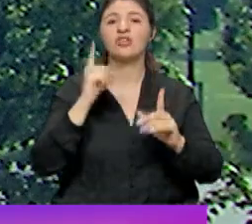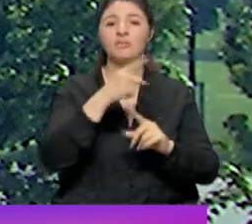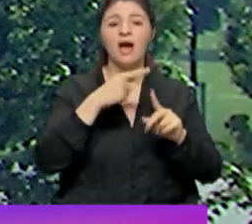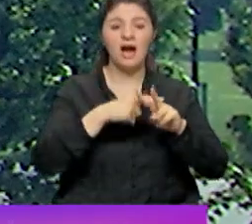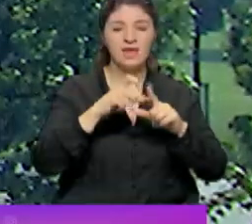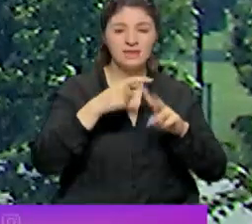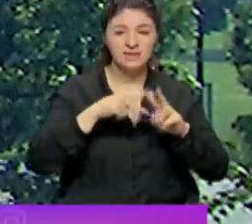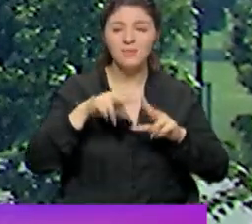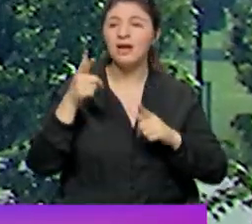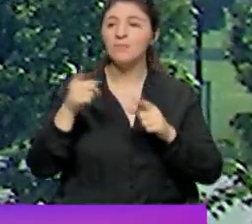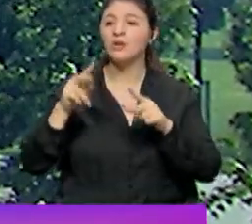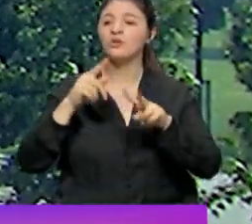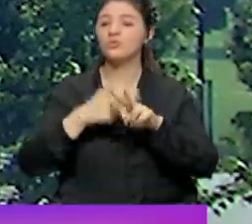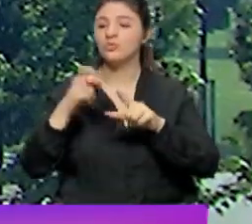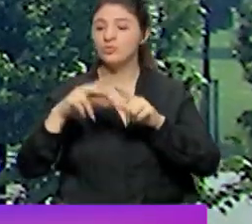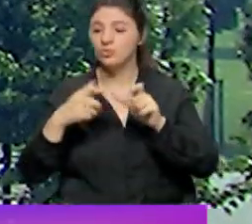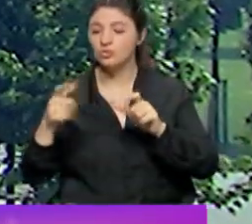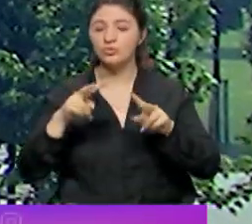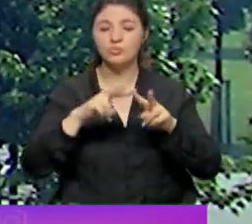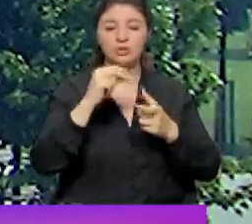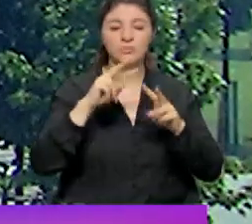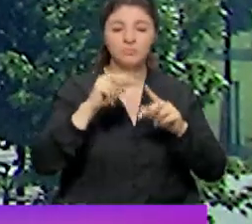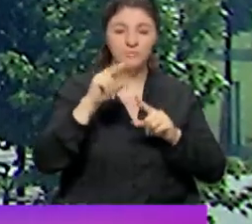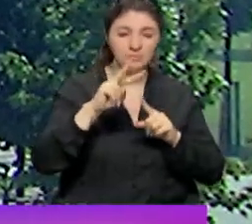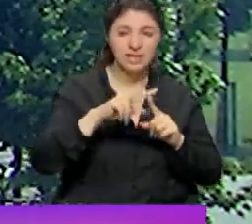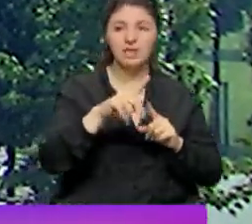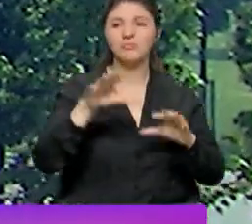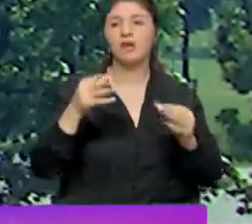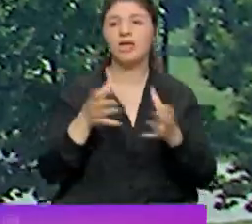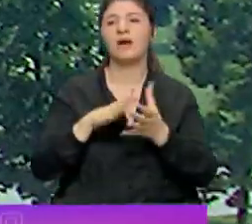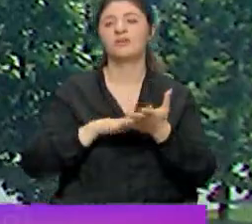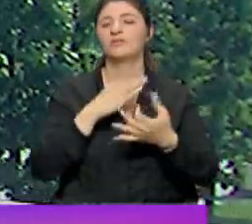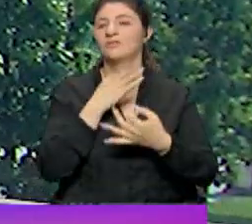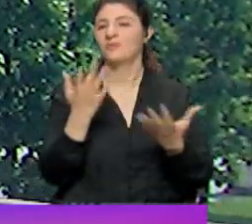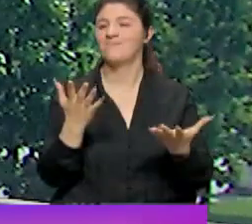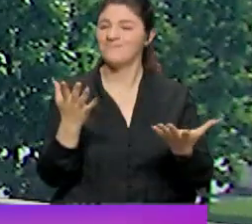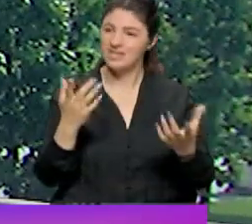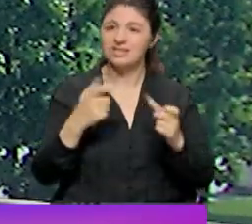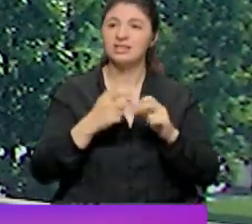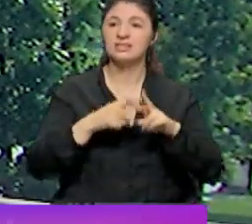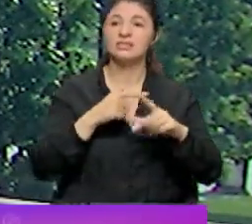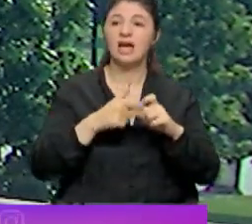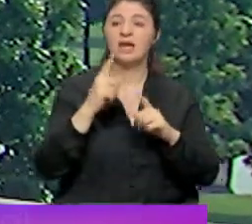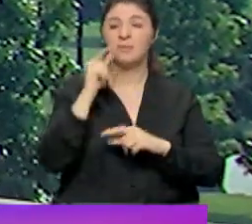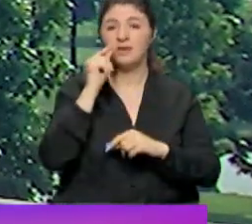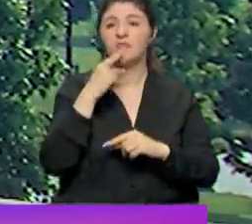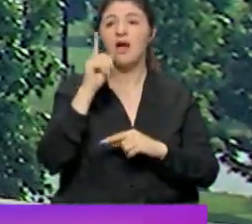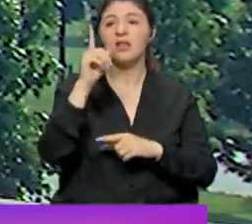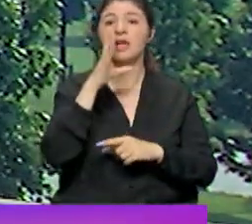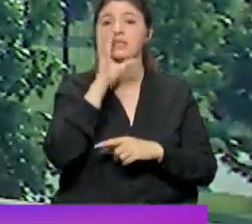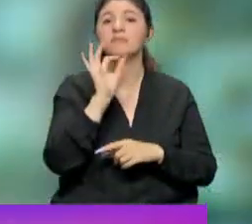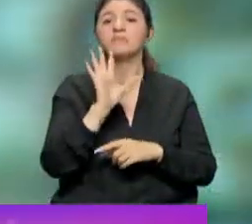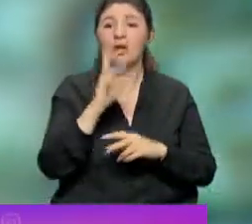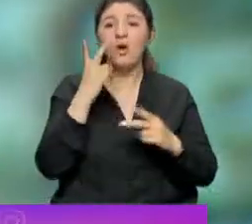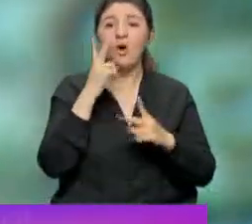kameralardaki Yunus ve müminede Bütün ekip arkadaşlarıma da teşekkür ediyorum Saygı Öztürk diyor ki bakın Allah